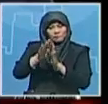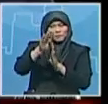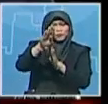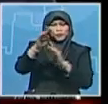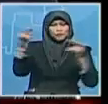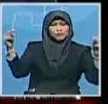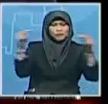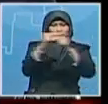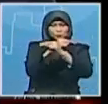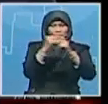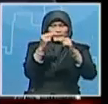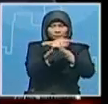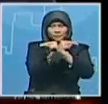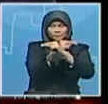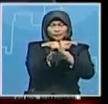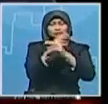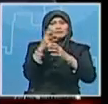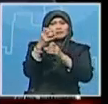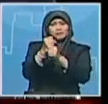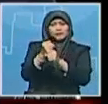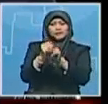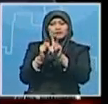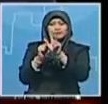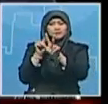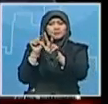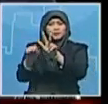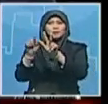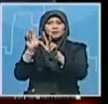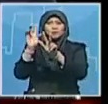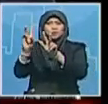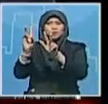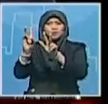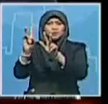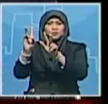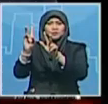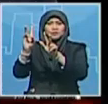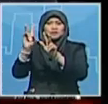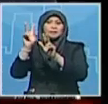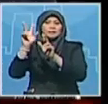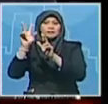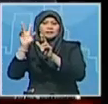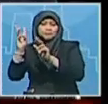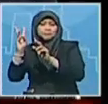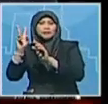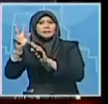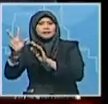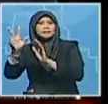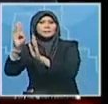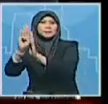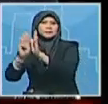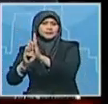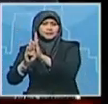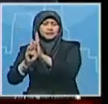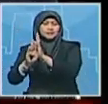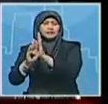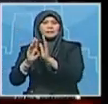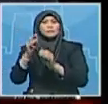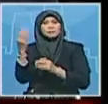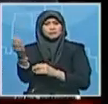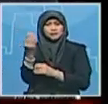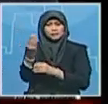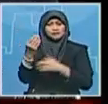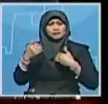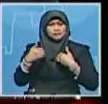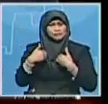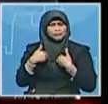highway, contohnya kita mendapat 3.763 bilion keseluruhannya. Dan biasanya bila ada